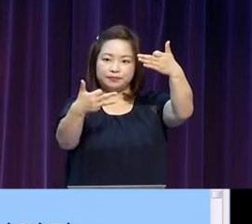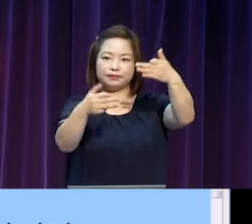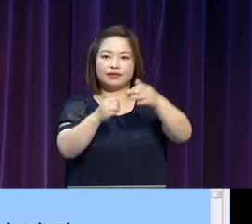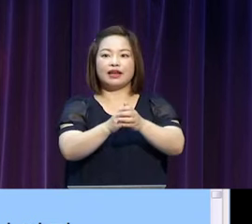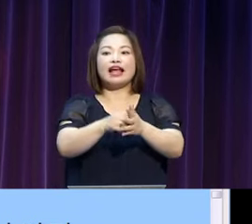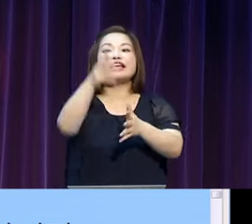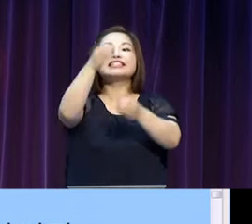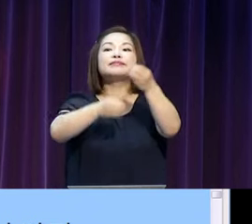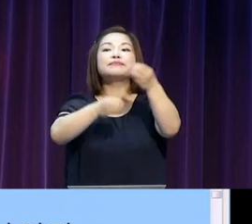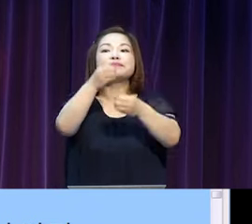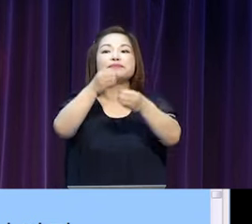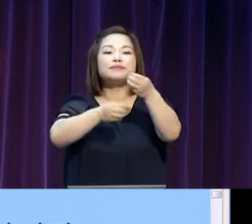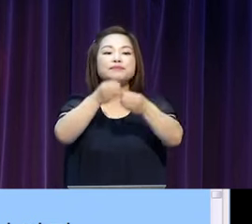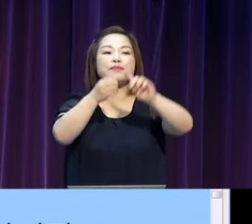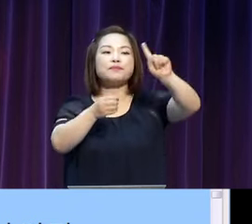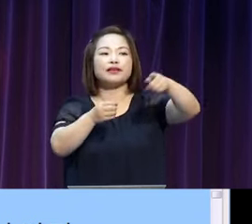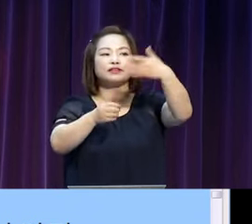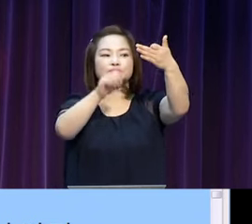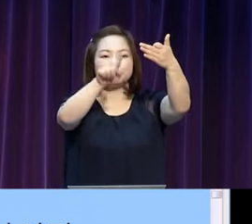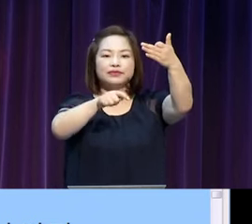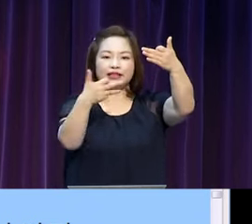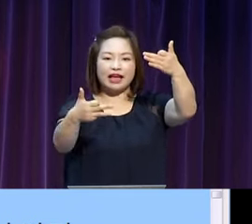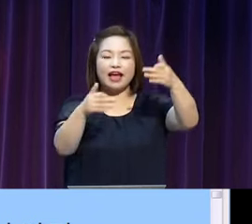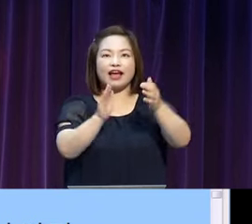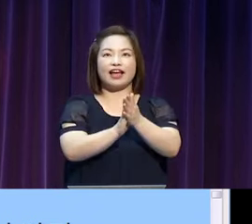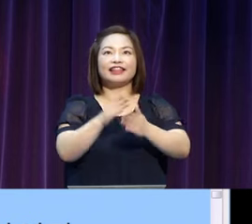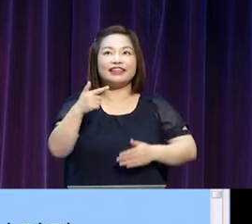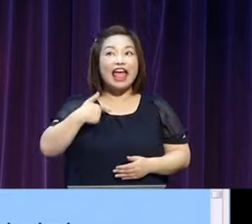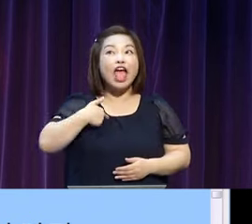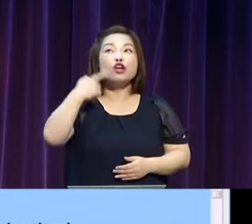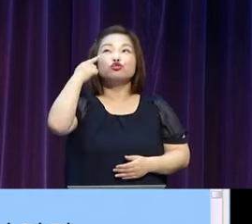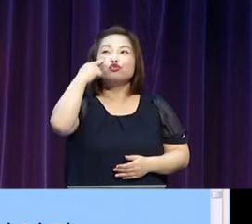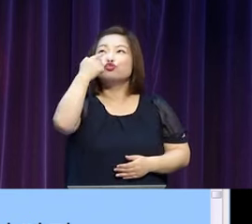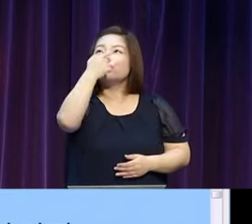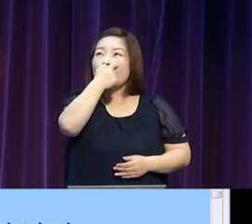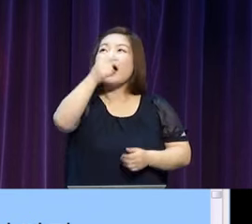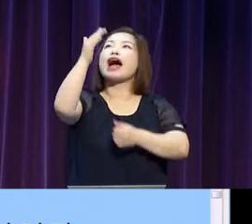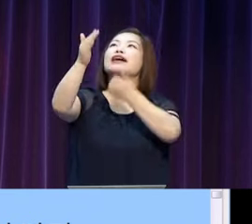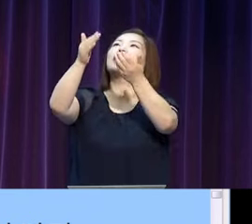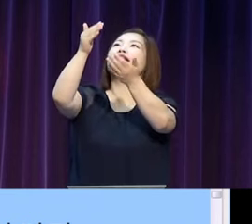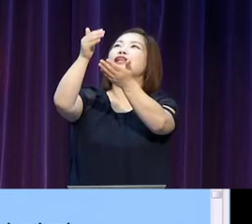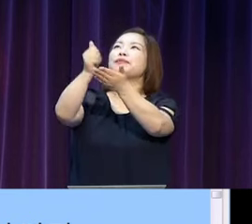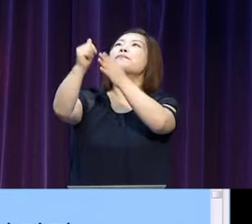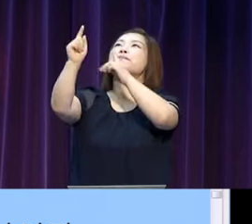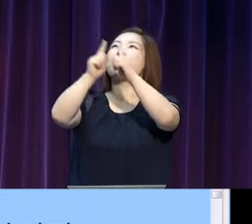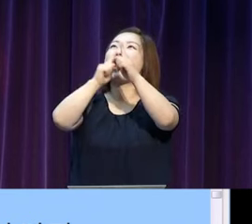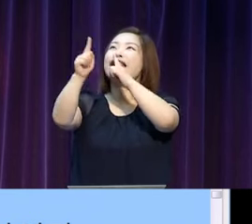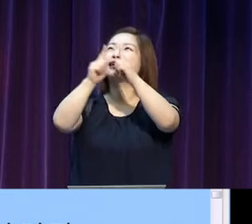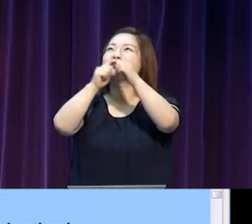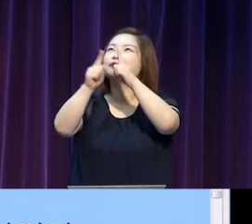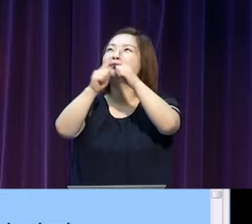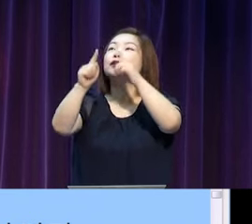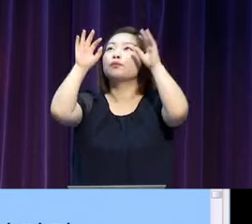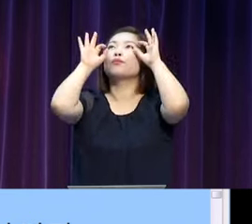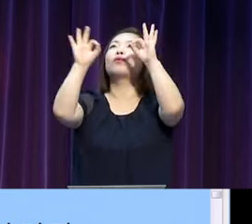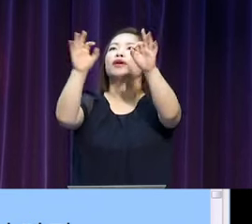자, 여기에 내 눈을 열어서 주의 법에 기이한 것을 보게